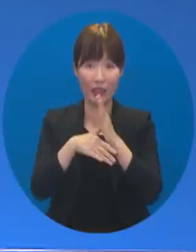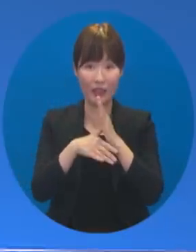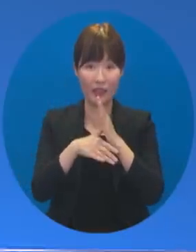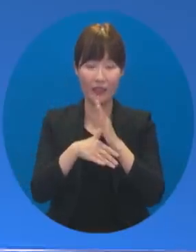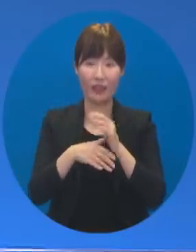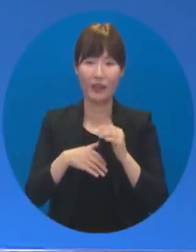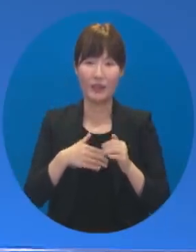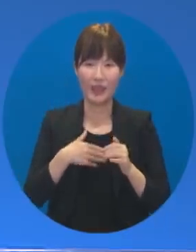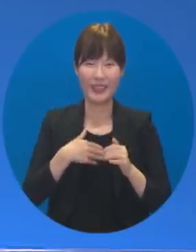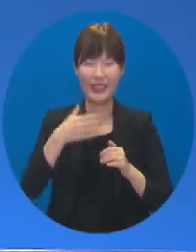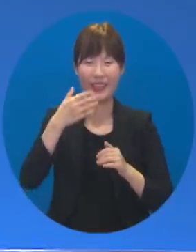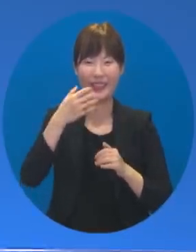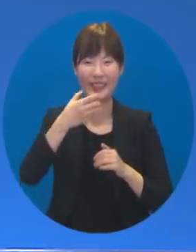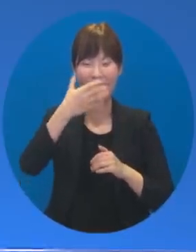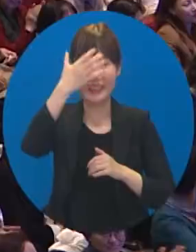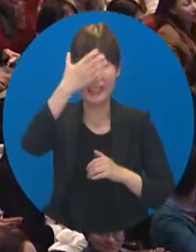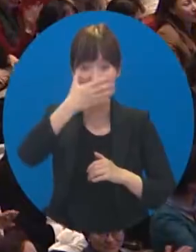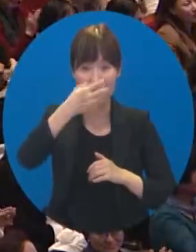남대로 얘기해라.